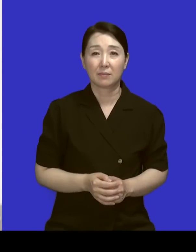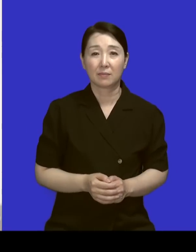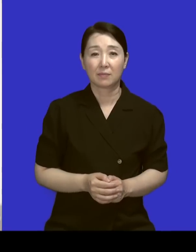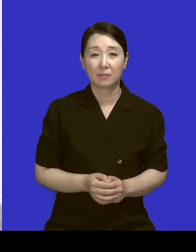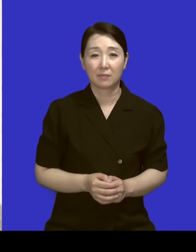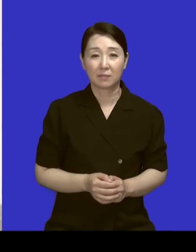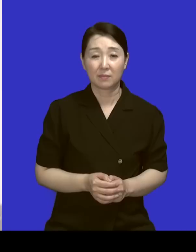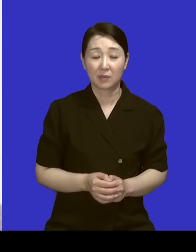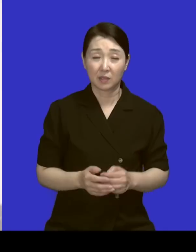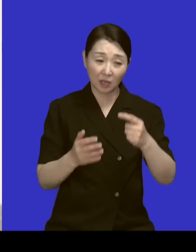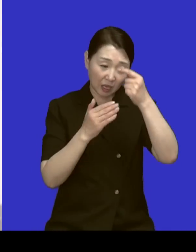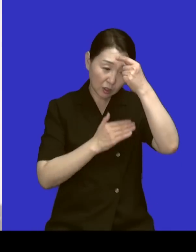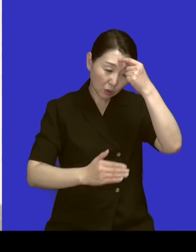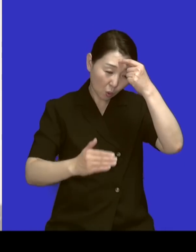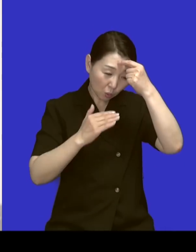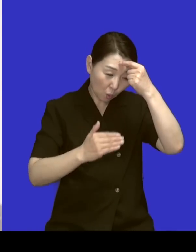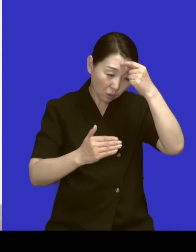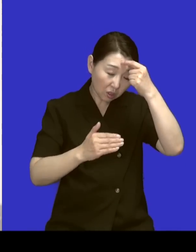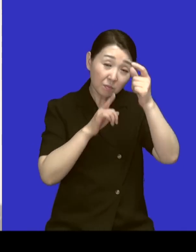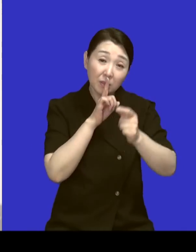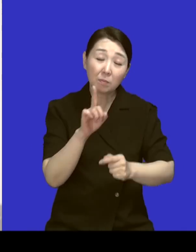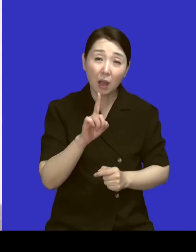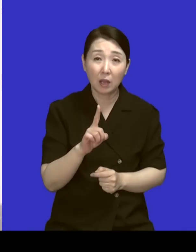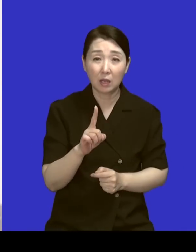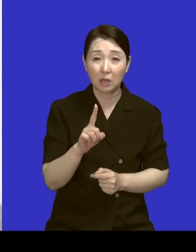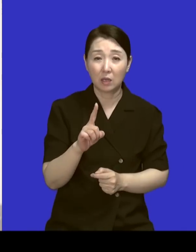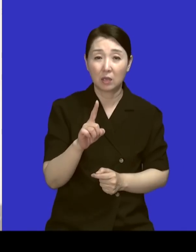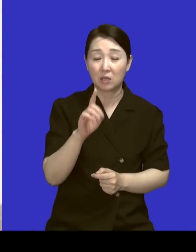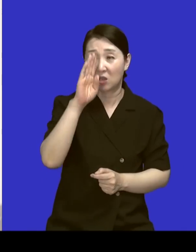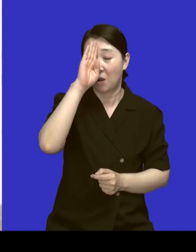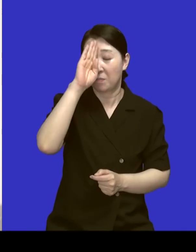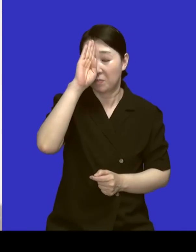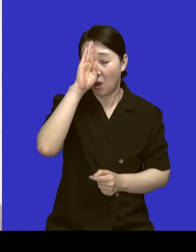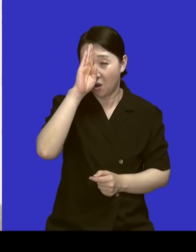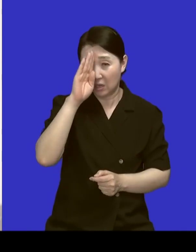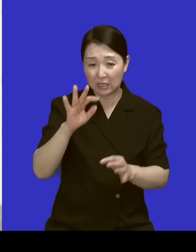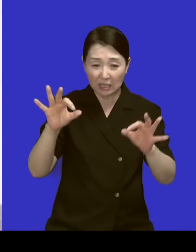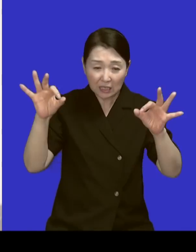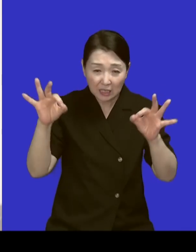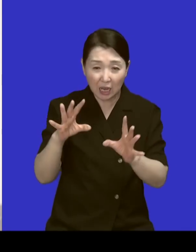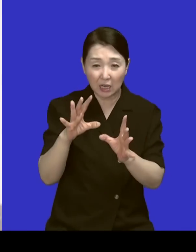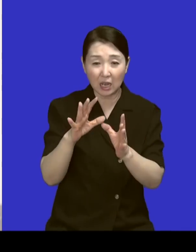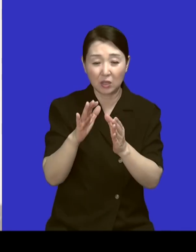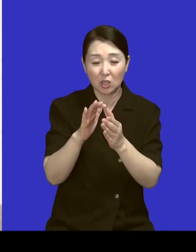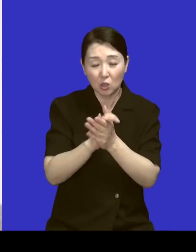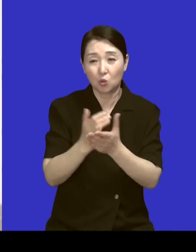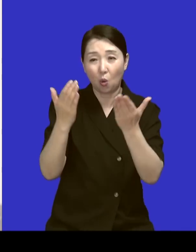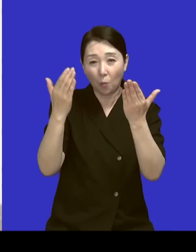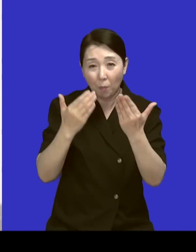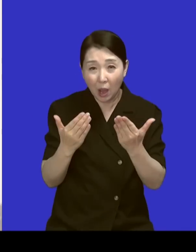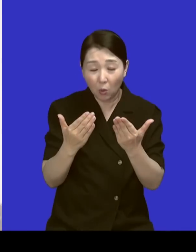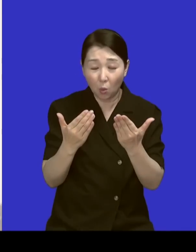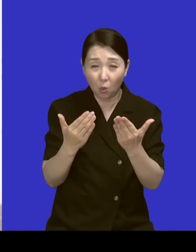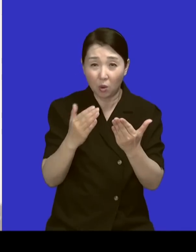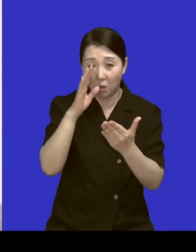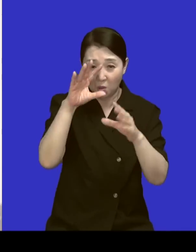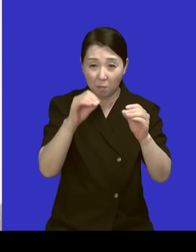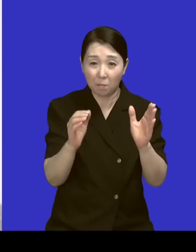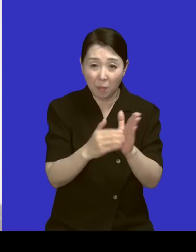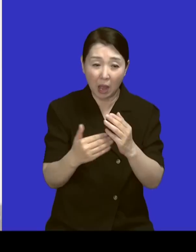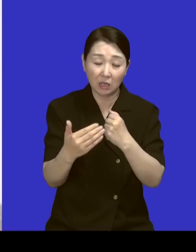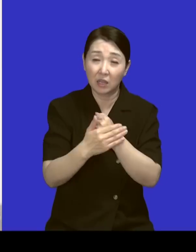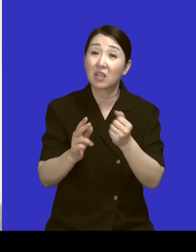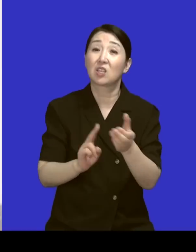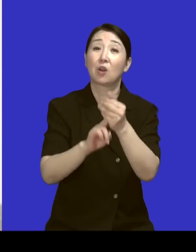많은 교인들이 이제 조현병이 한순간에 기도를 받아서 완치되는 게 은혜고 기적이라고 말하잖아요. 예. 근데 저한테 있어서